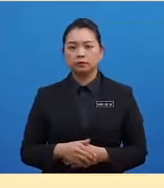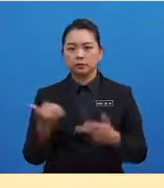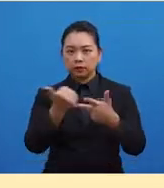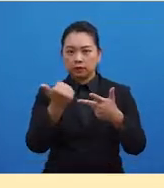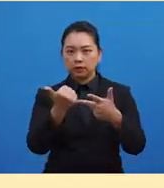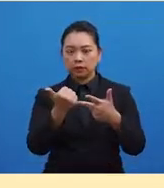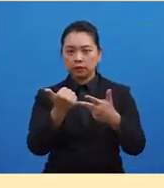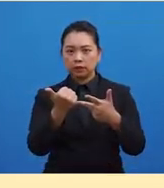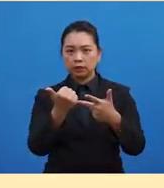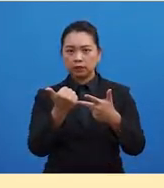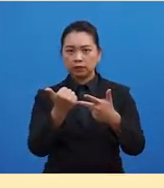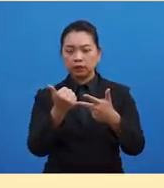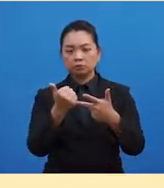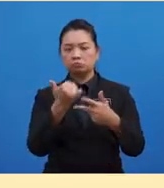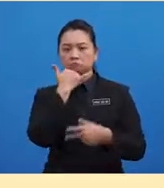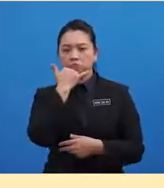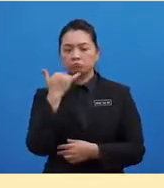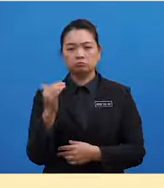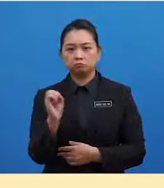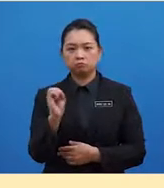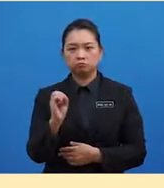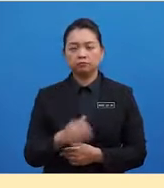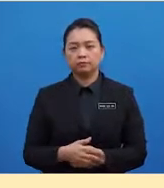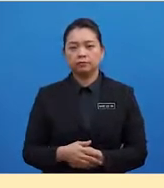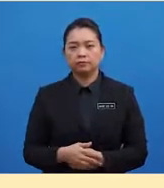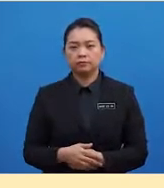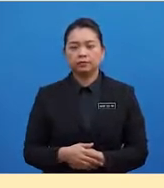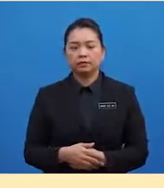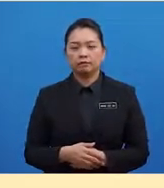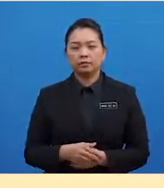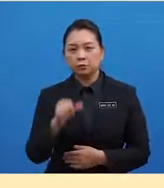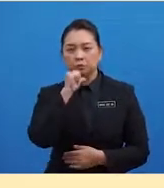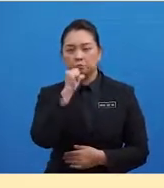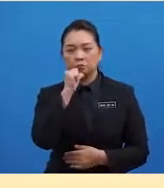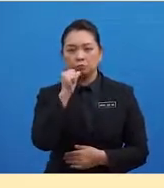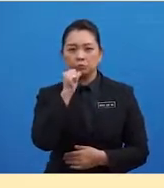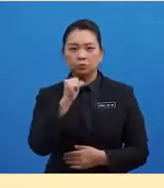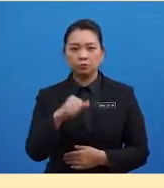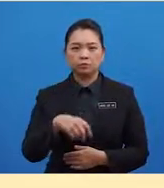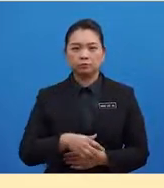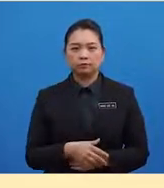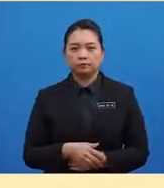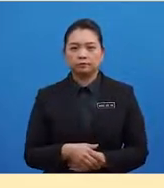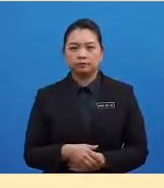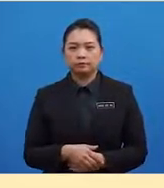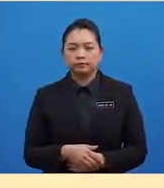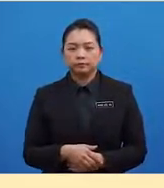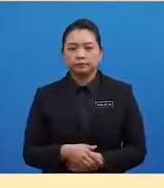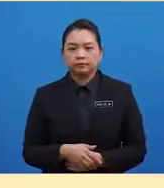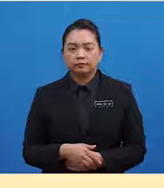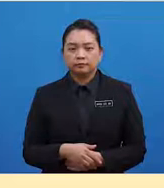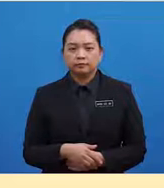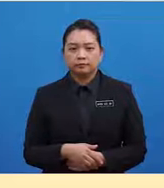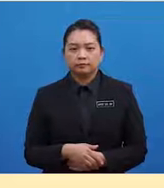melengkung. Tidak juga. Jadi, disebabkan raja ketiga tidak memadai dua perkara iaitu salah satu sisinya